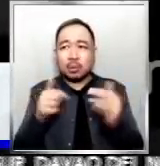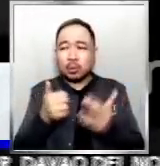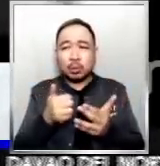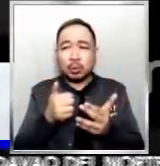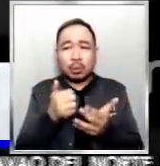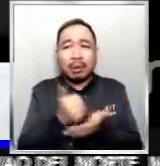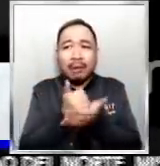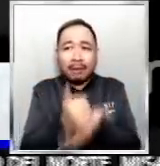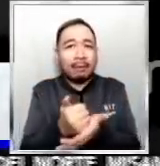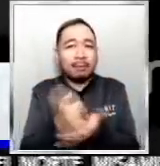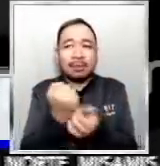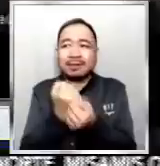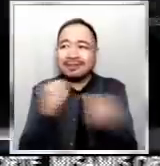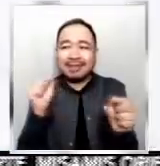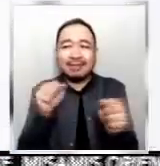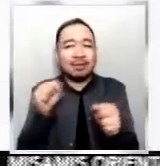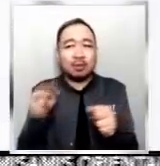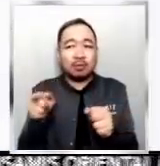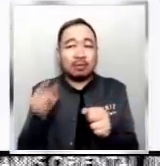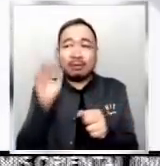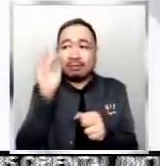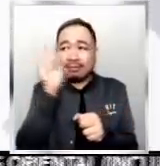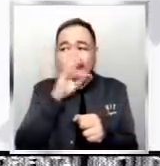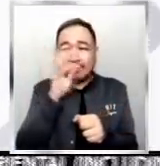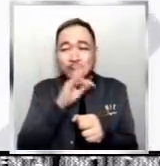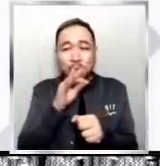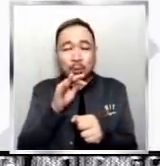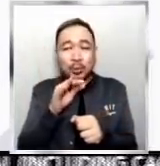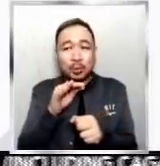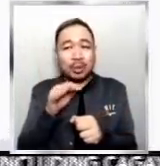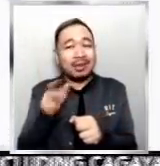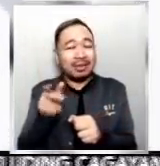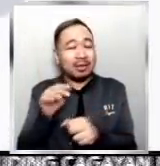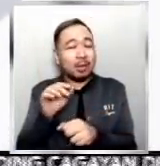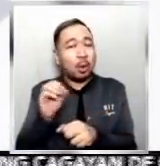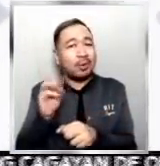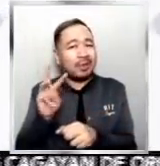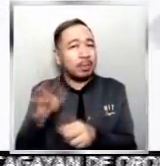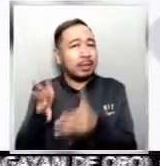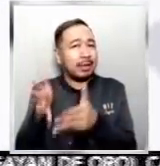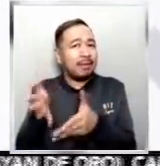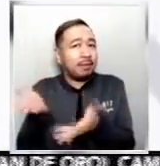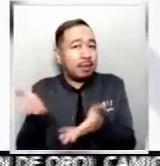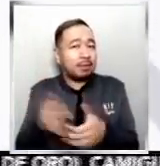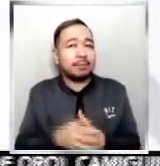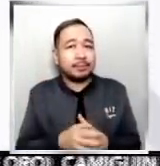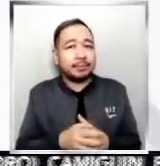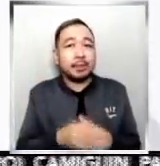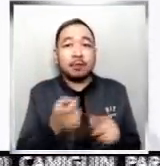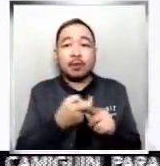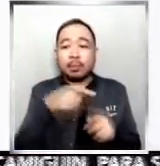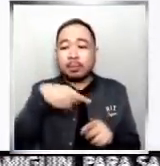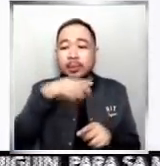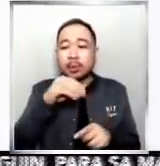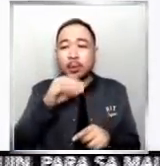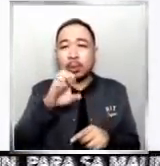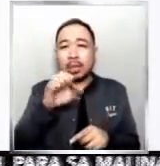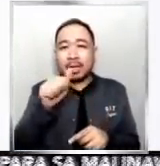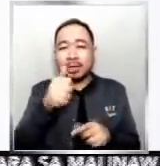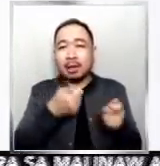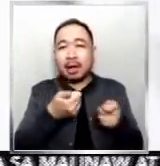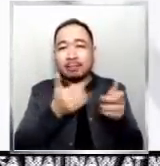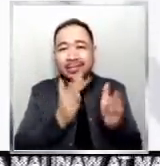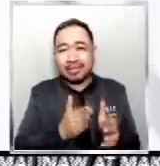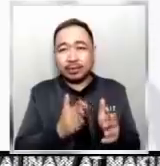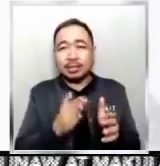pang mga Pilipinong nandoon. Ayon naman kay POEA Administrator Bernard Olalia, bagamat may mga isolated cases